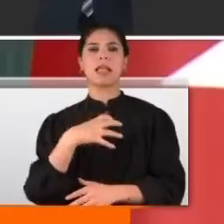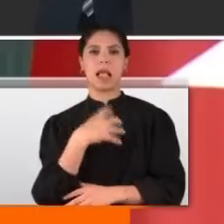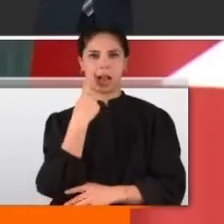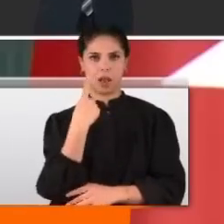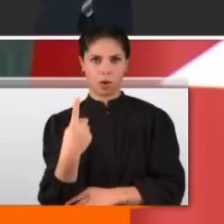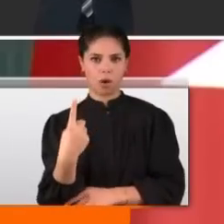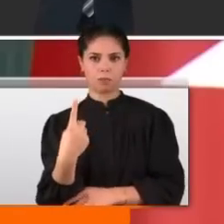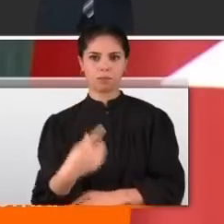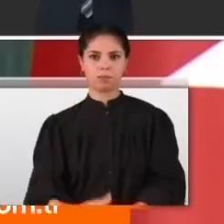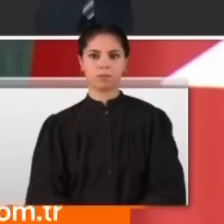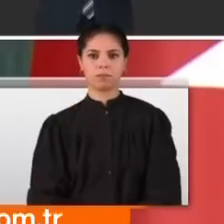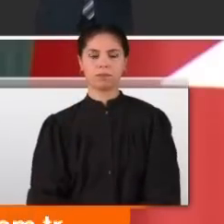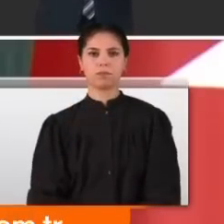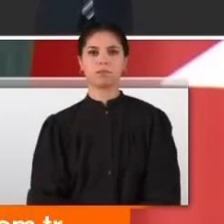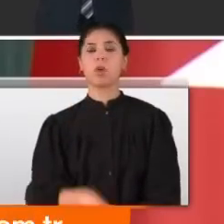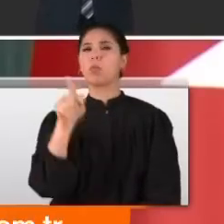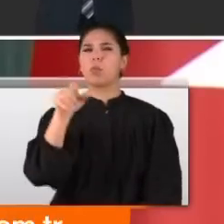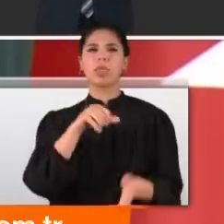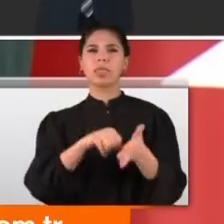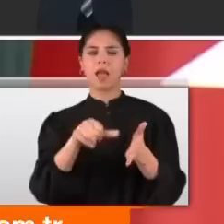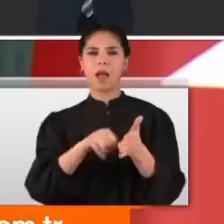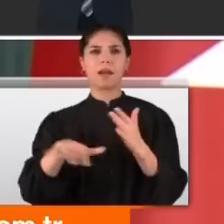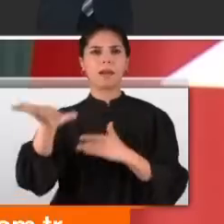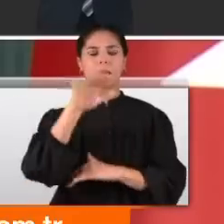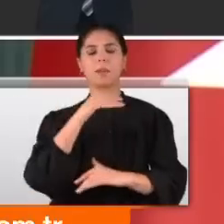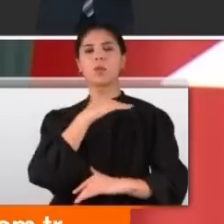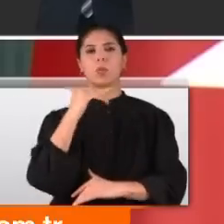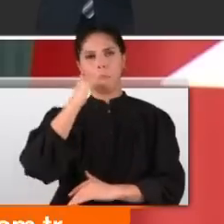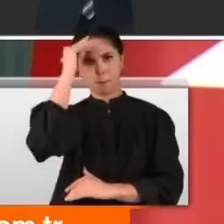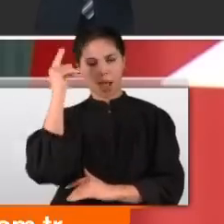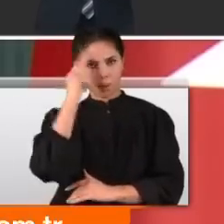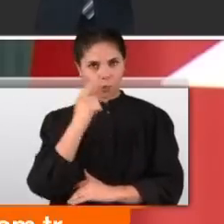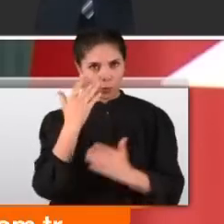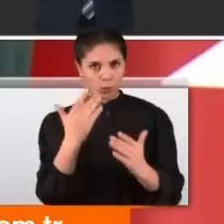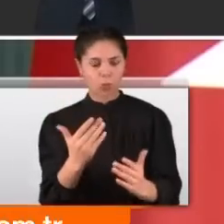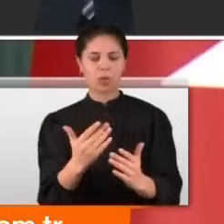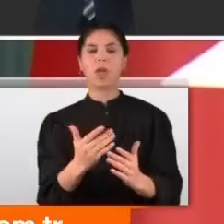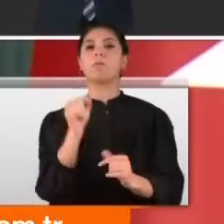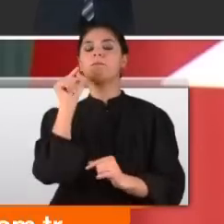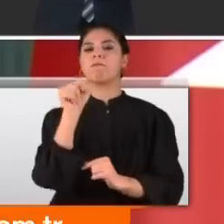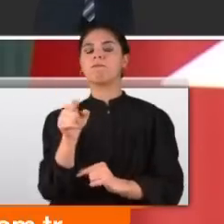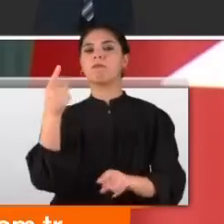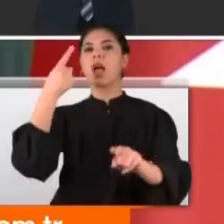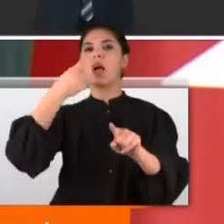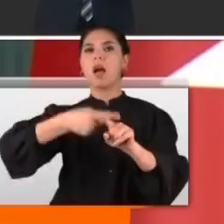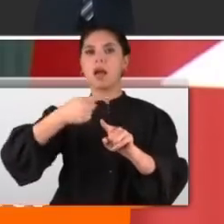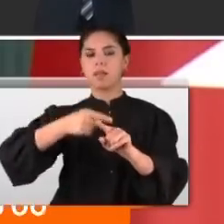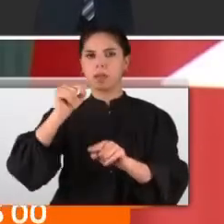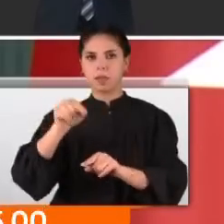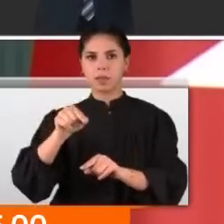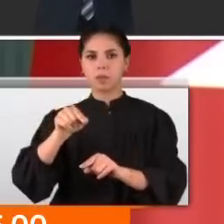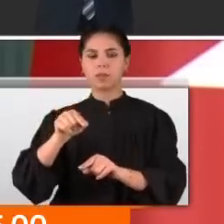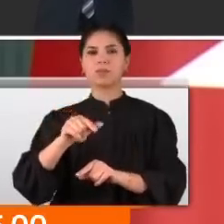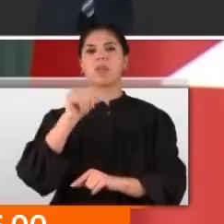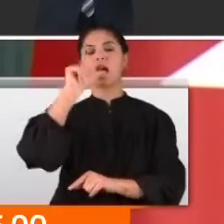Haziran'dı. Ancak bu tarihi hem Kurban Bayramı arifesine ve dolayısıyla